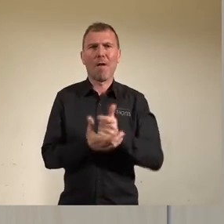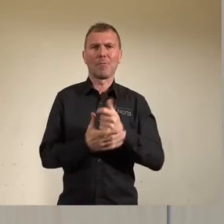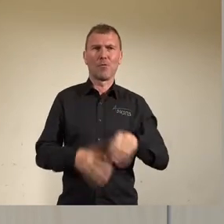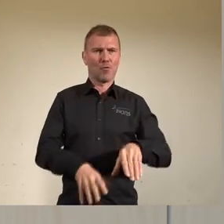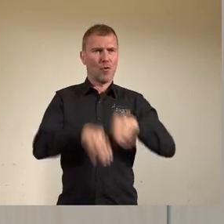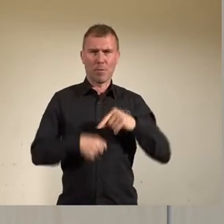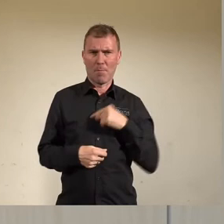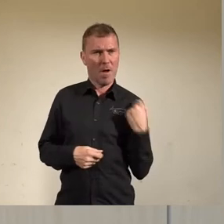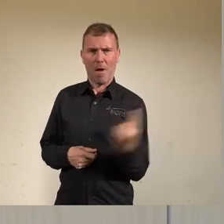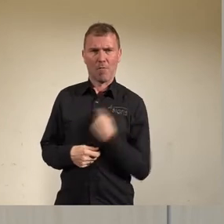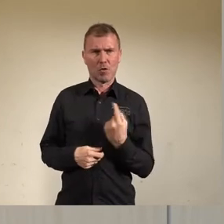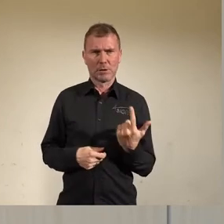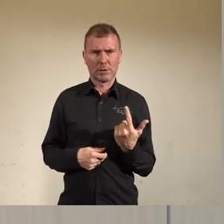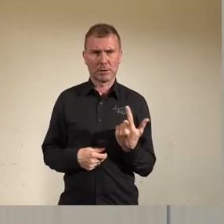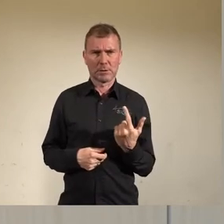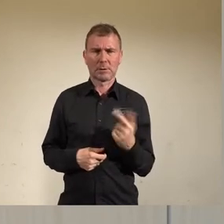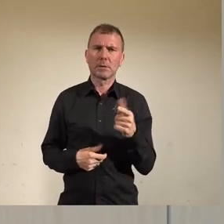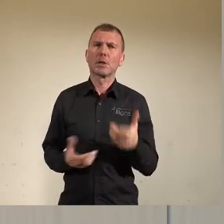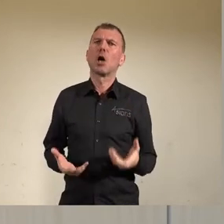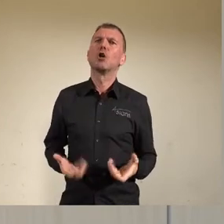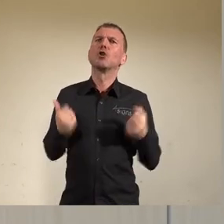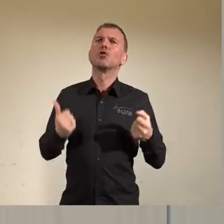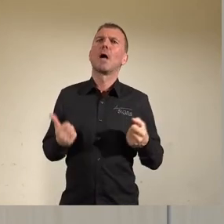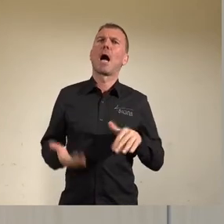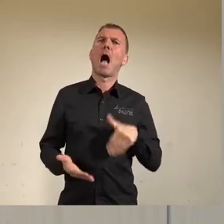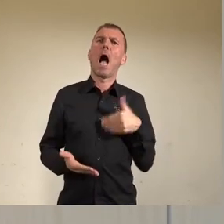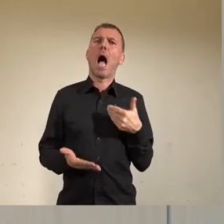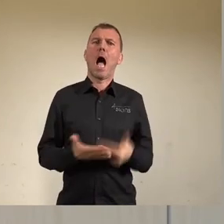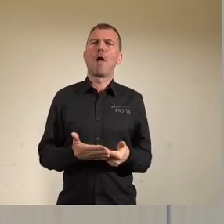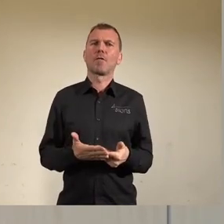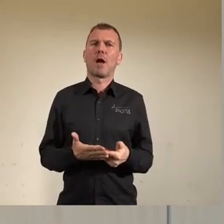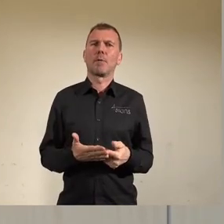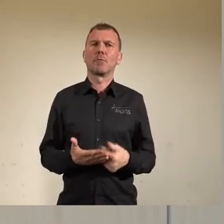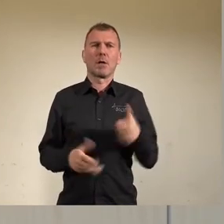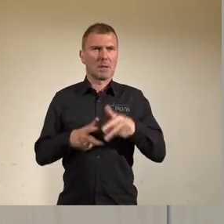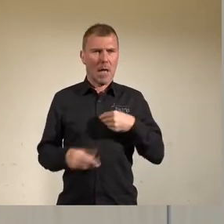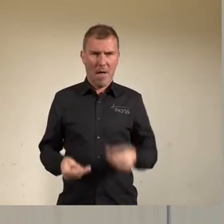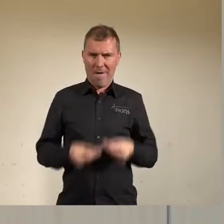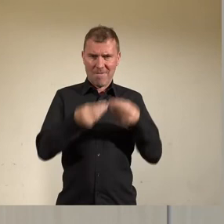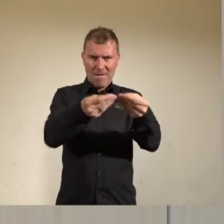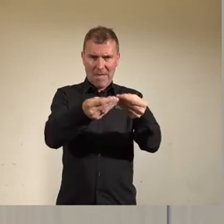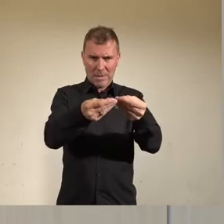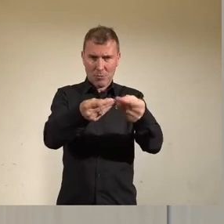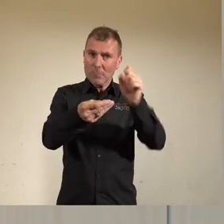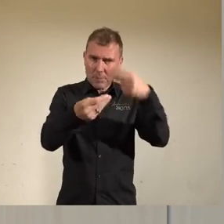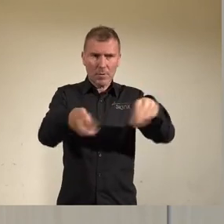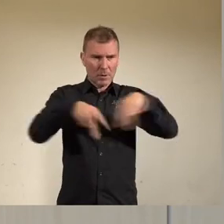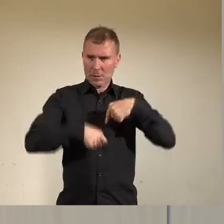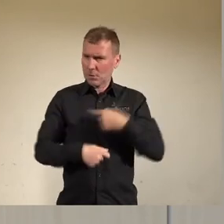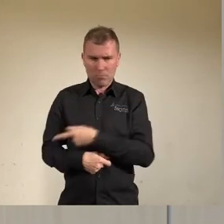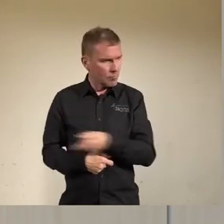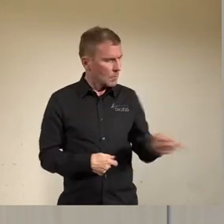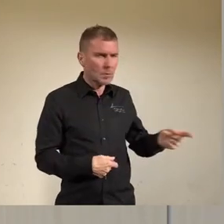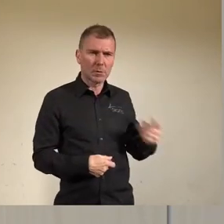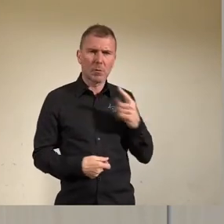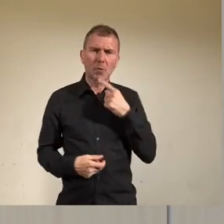bezeichnen. Es ist eine Verantwortungsübernahme, ist diese schwere Hausaufgabe, die wir zuerst der Verwaltung und dann auch uns im Rat stellen. Denn